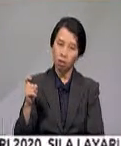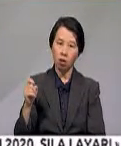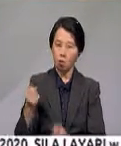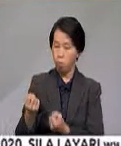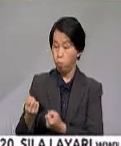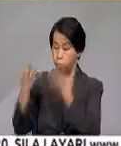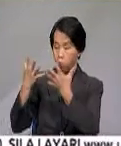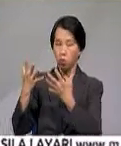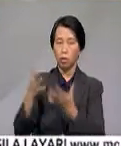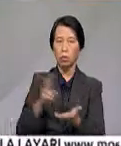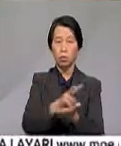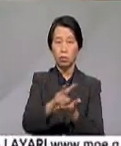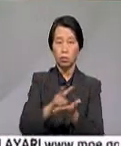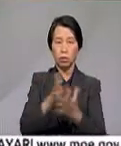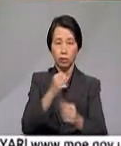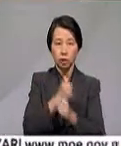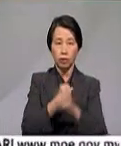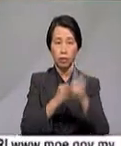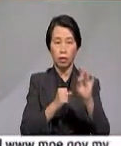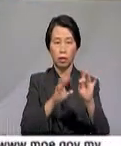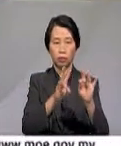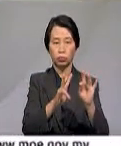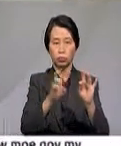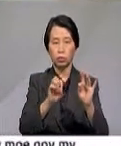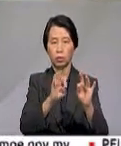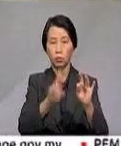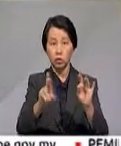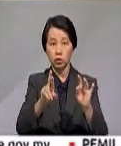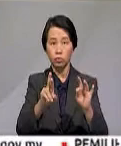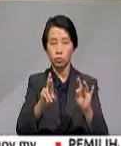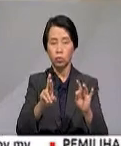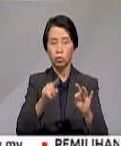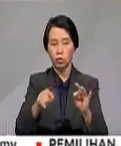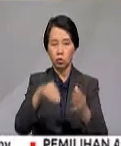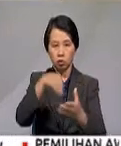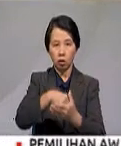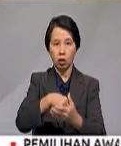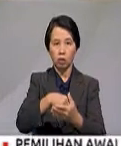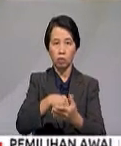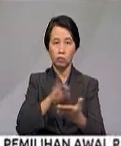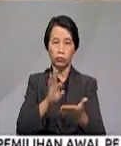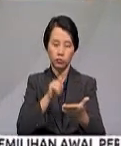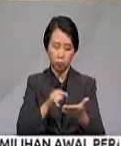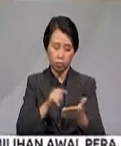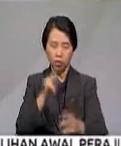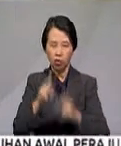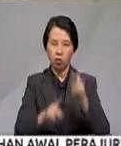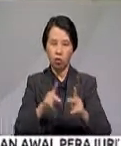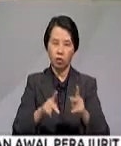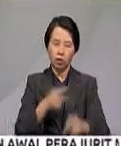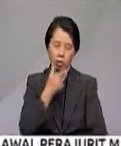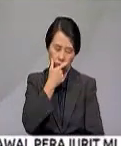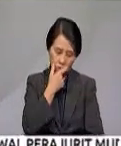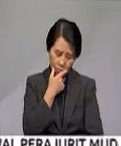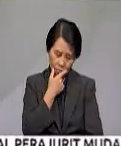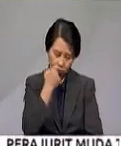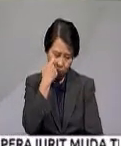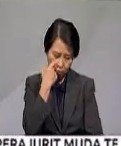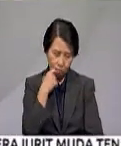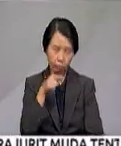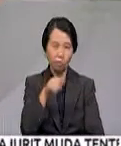bom. Video itu meraih 876,000 tontonan di laman sosial. Rata-rata warganet hiba melihat